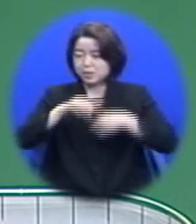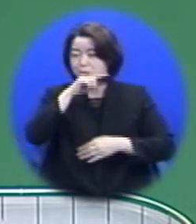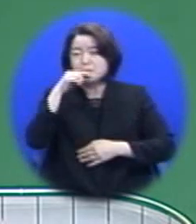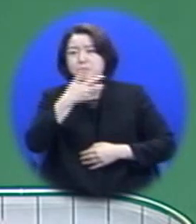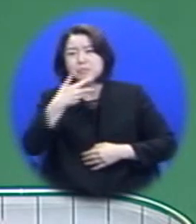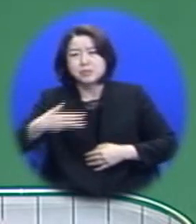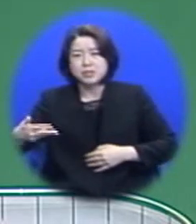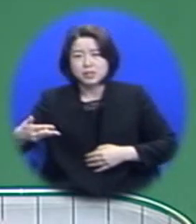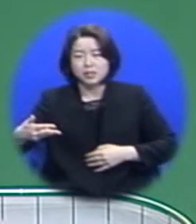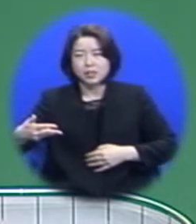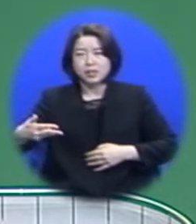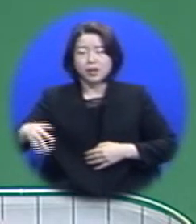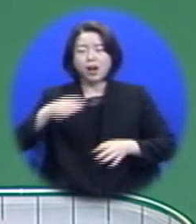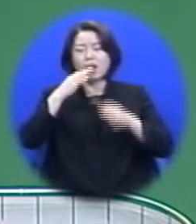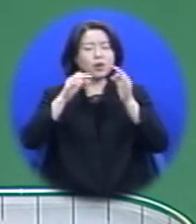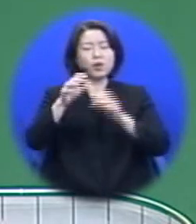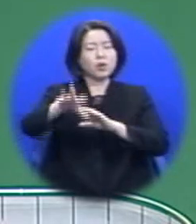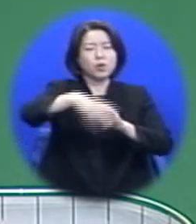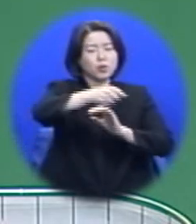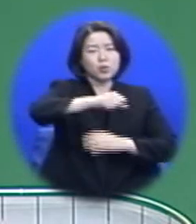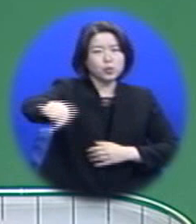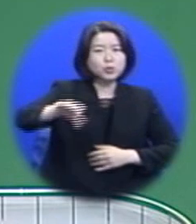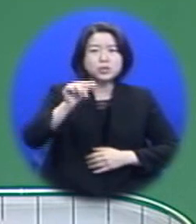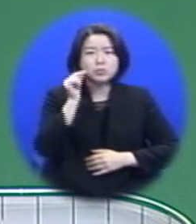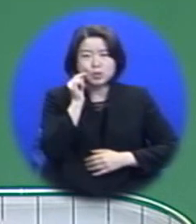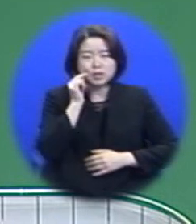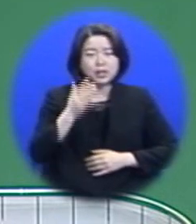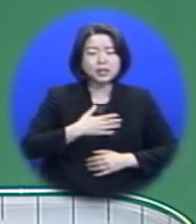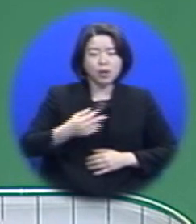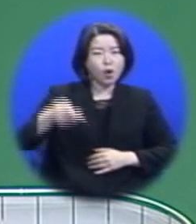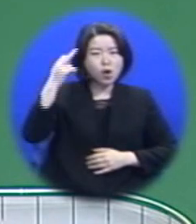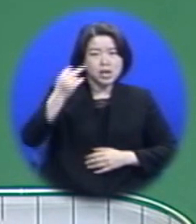못 놔요 우리 언니 시집갈